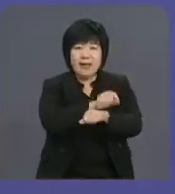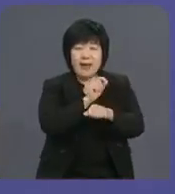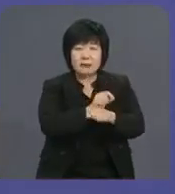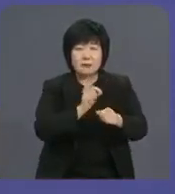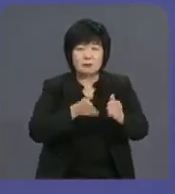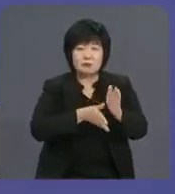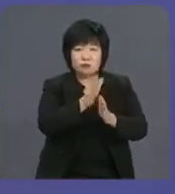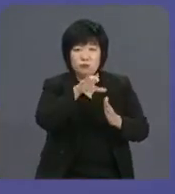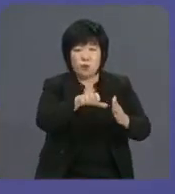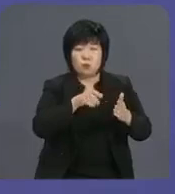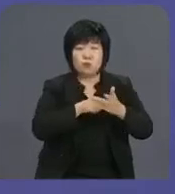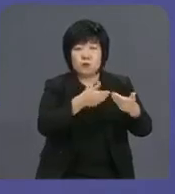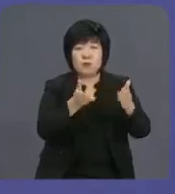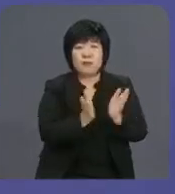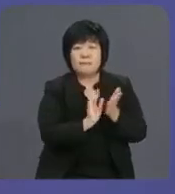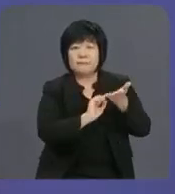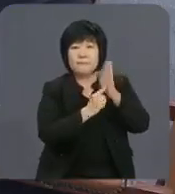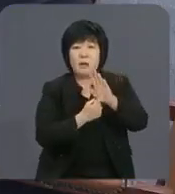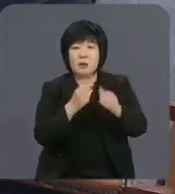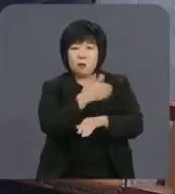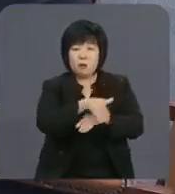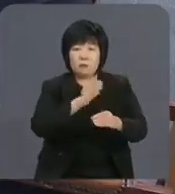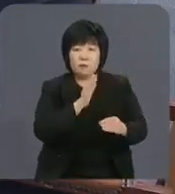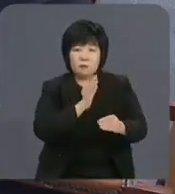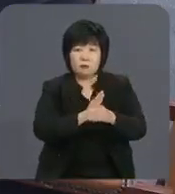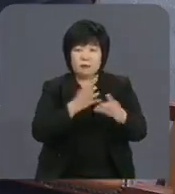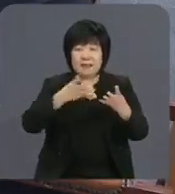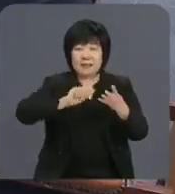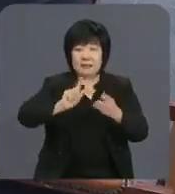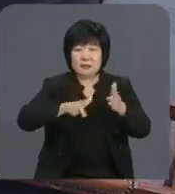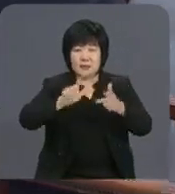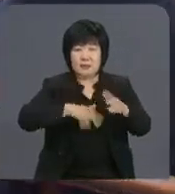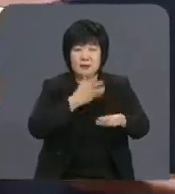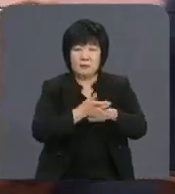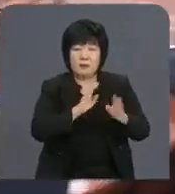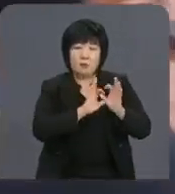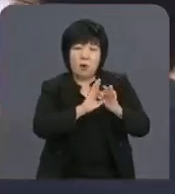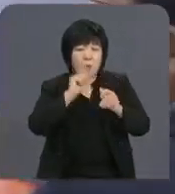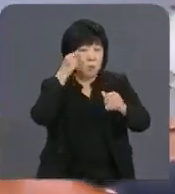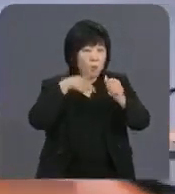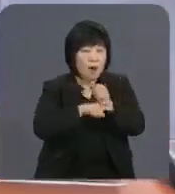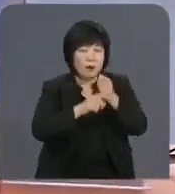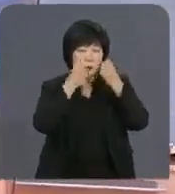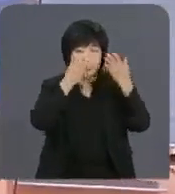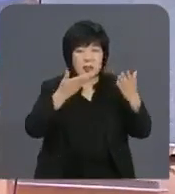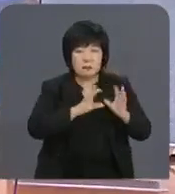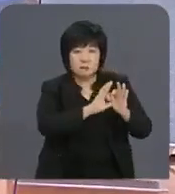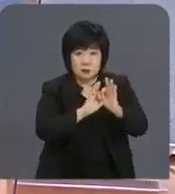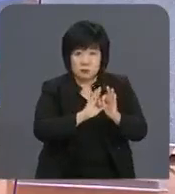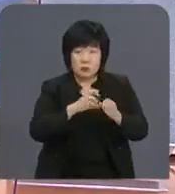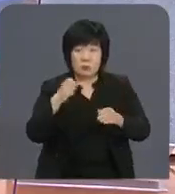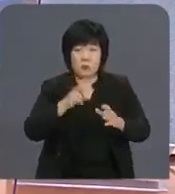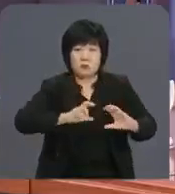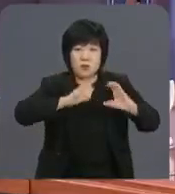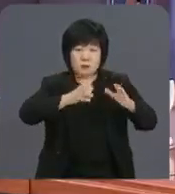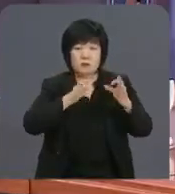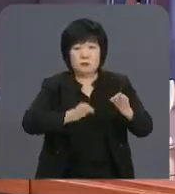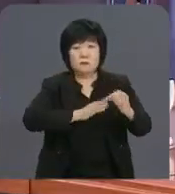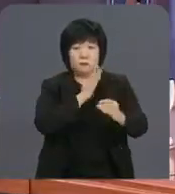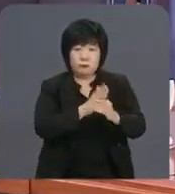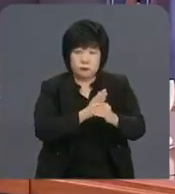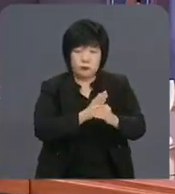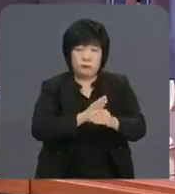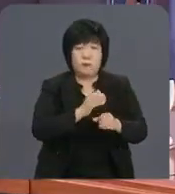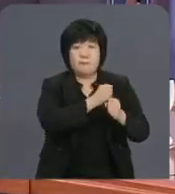계획입니다 여의도를 4짜 산업 혁명 관련 과학과 창업 클러스터로 또 세계적인 금융 허브로